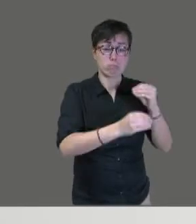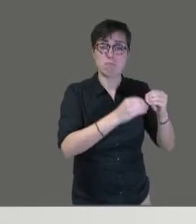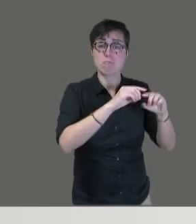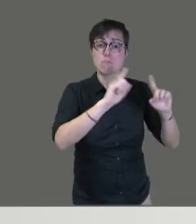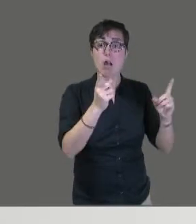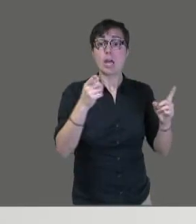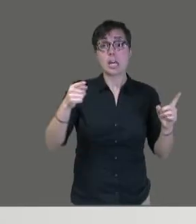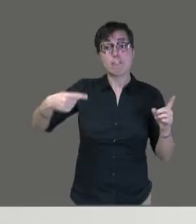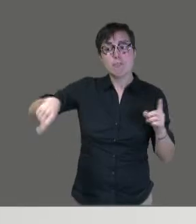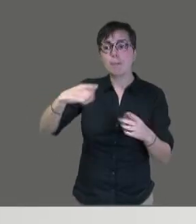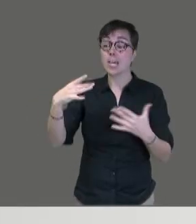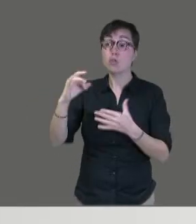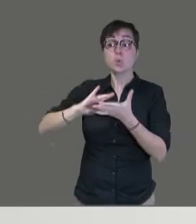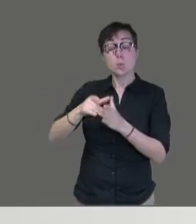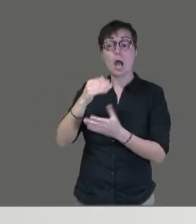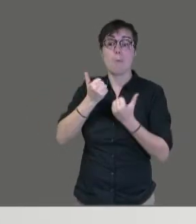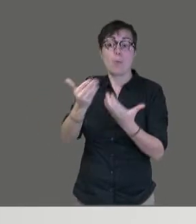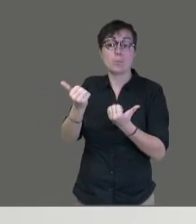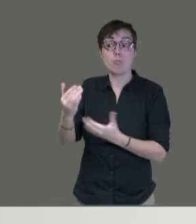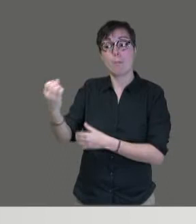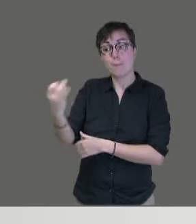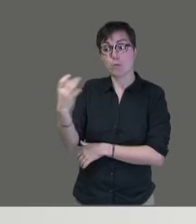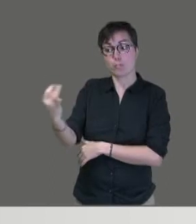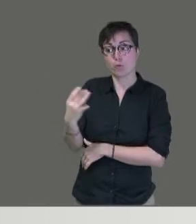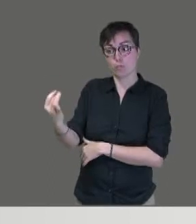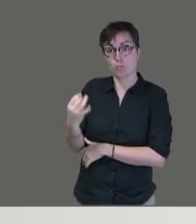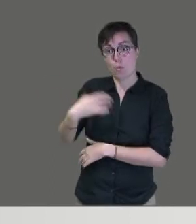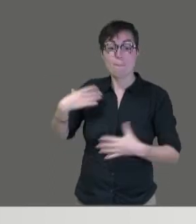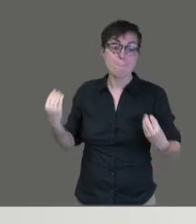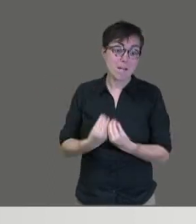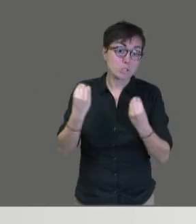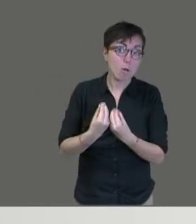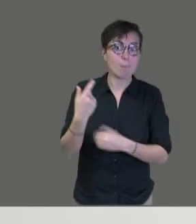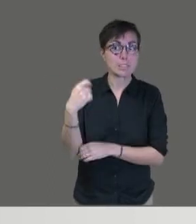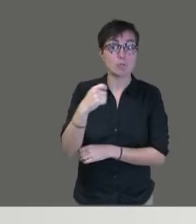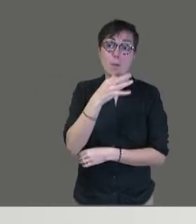vous avez rejeté tous nos amendements. Malheureusement, Monsieur le Président, avec regret, nous nous